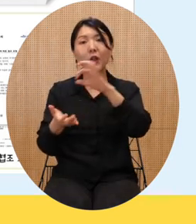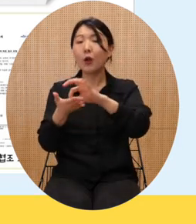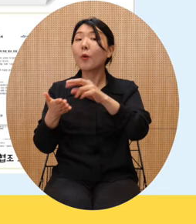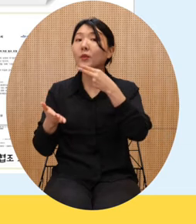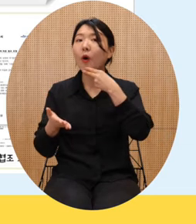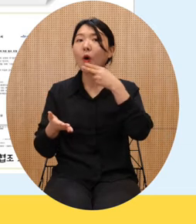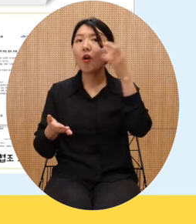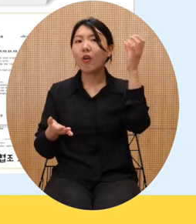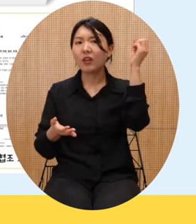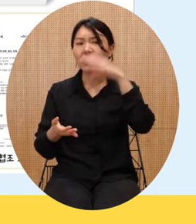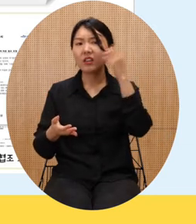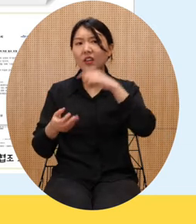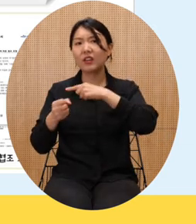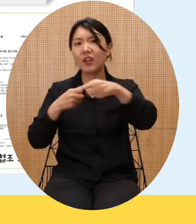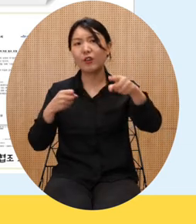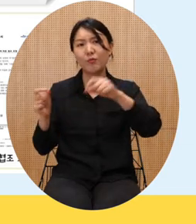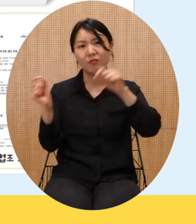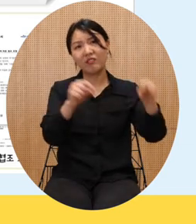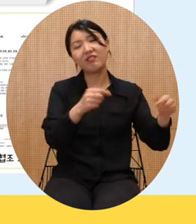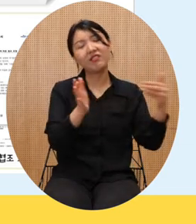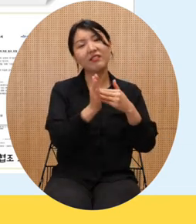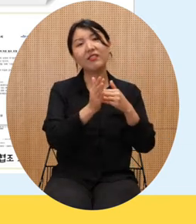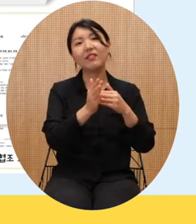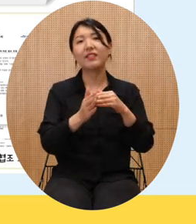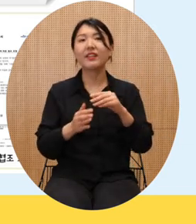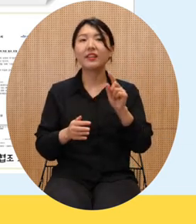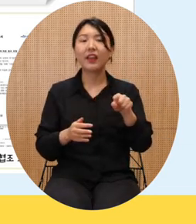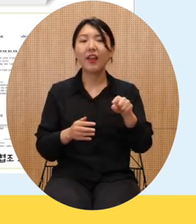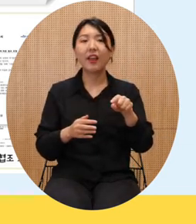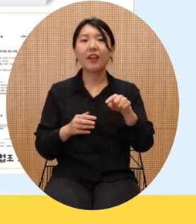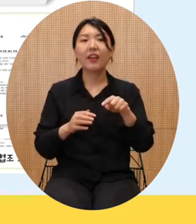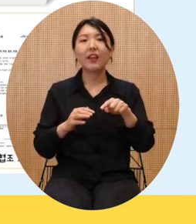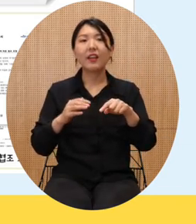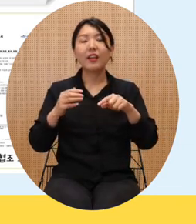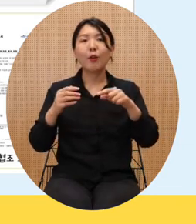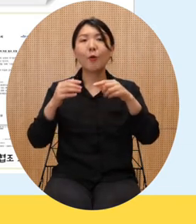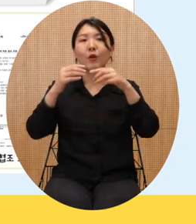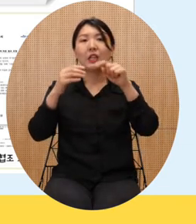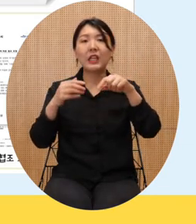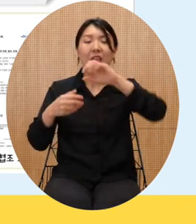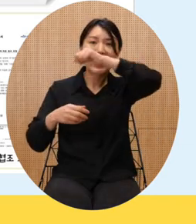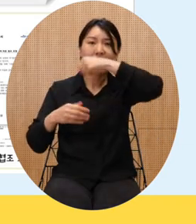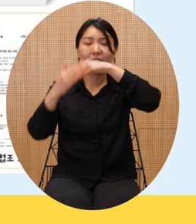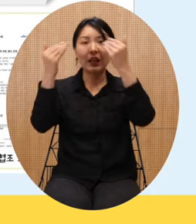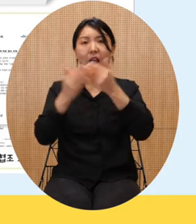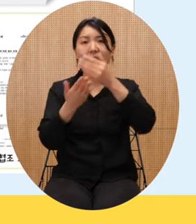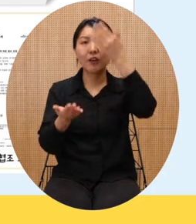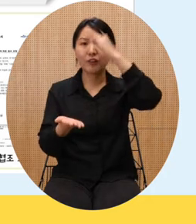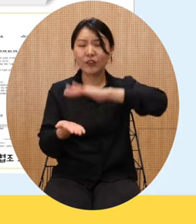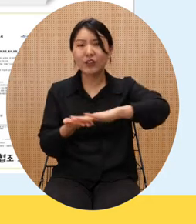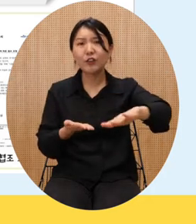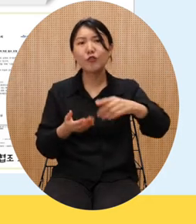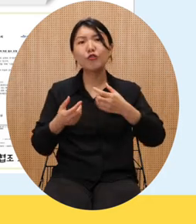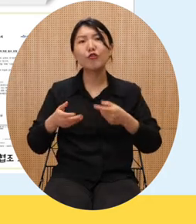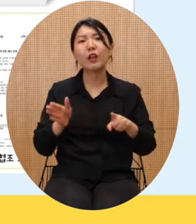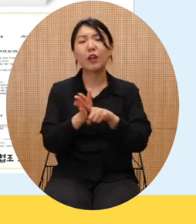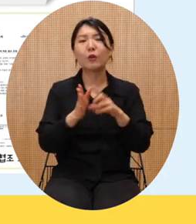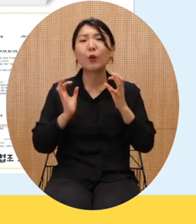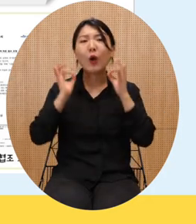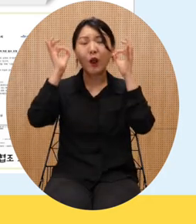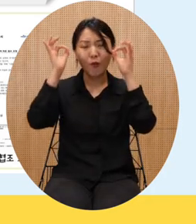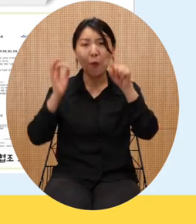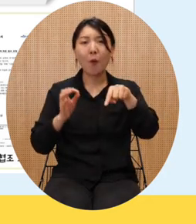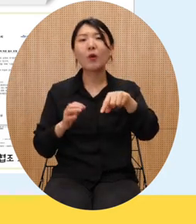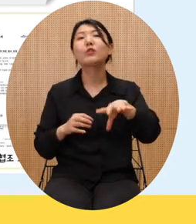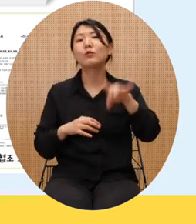못하면 그냥 내년으로 넘어가고 불용 처리하고 말지, 이걸 이렇게 다 소진을 하도록 적극적으로 노력하는